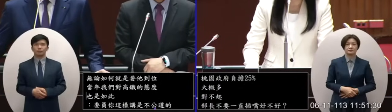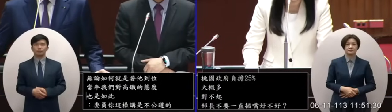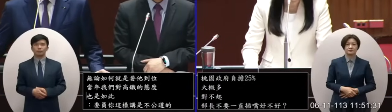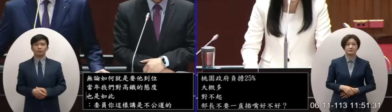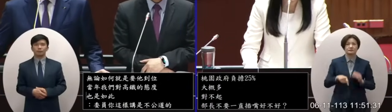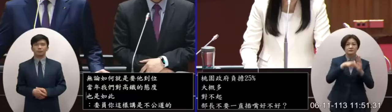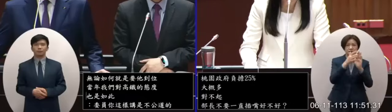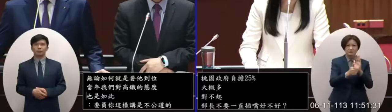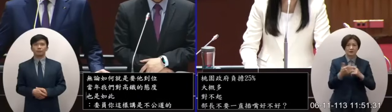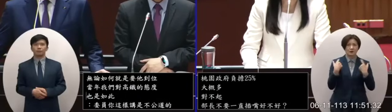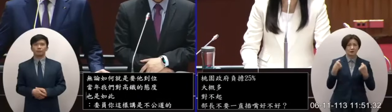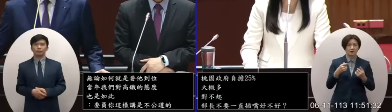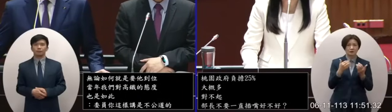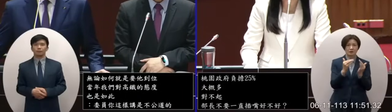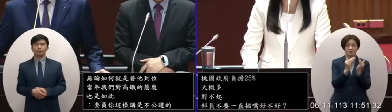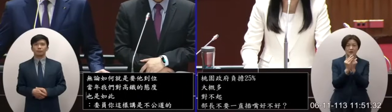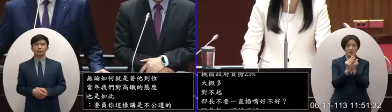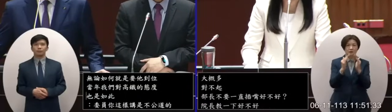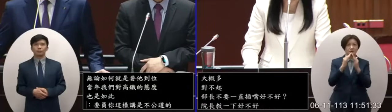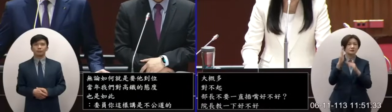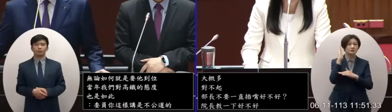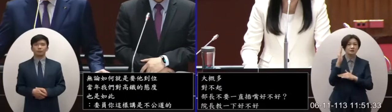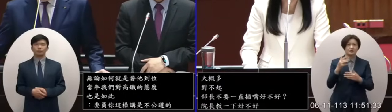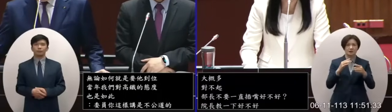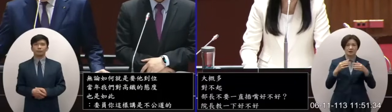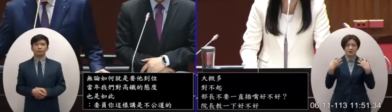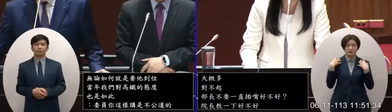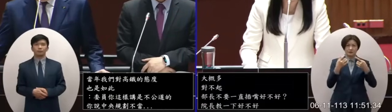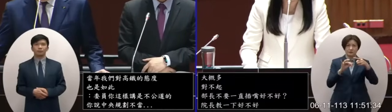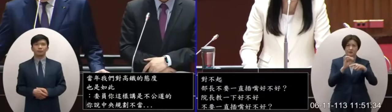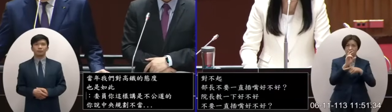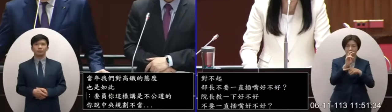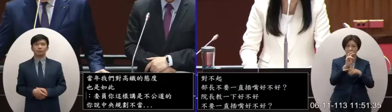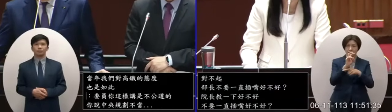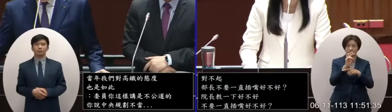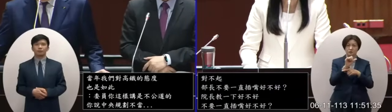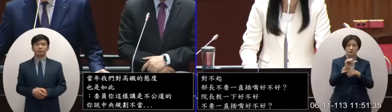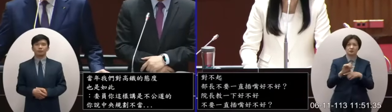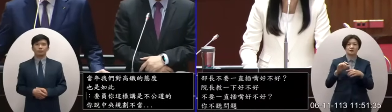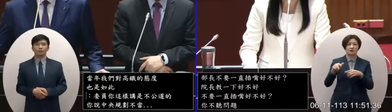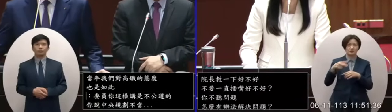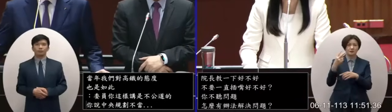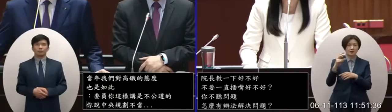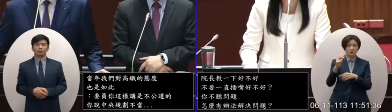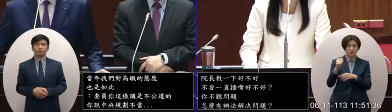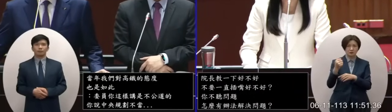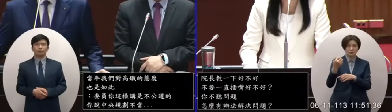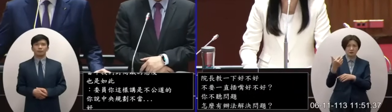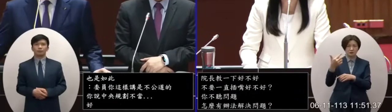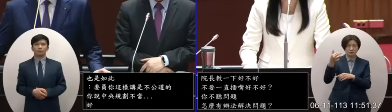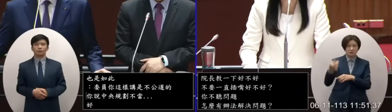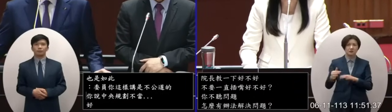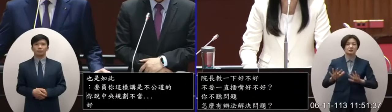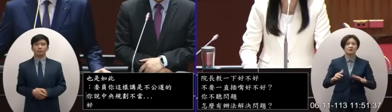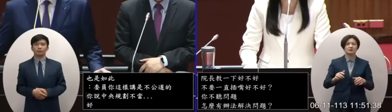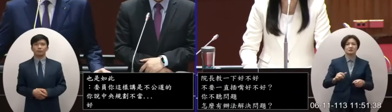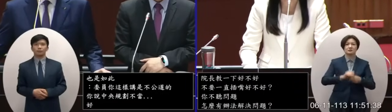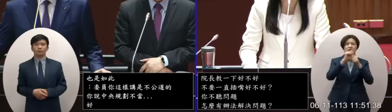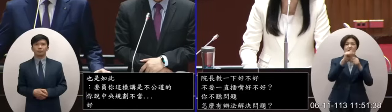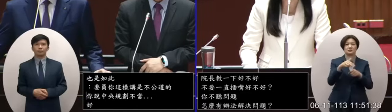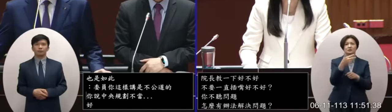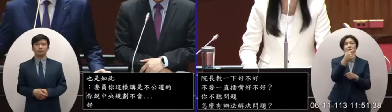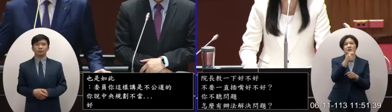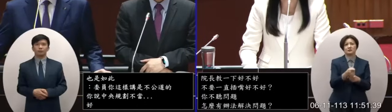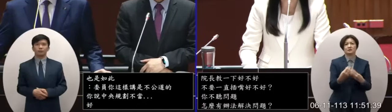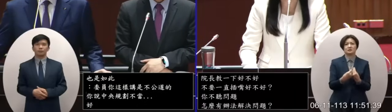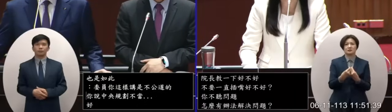所以院长，我们本来桃园市政府要负担整个经费的25%，大概是257亿哦。那现在在暴增的这个700亿，对我们桃园来讲，